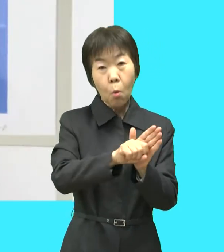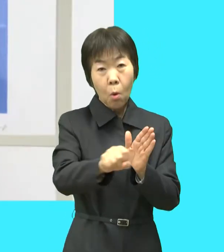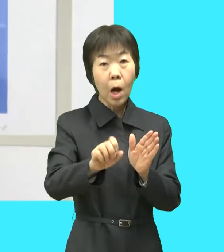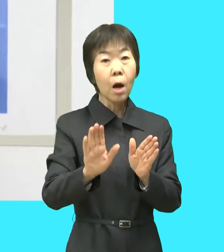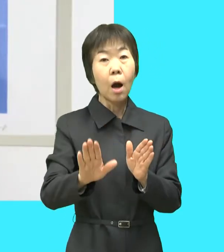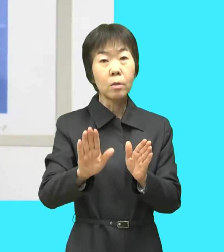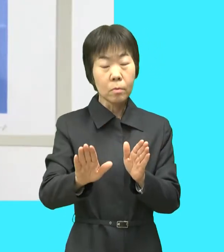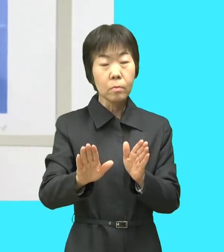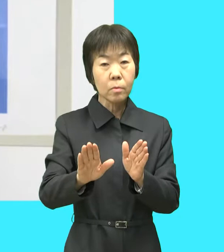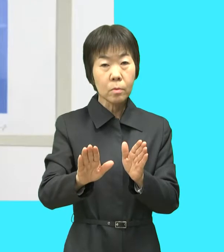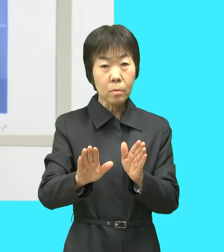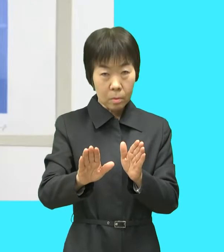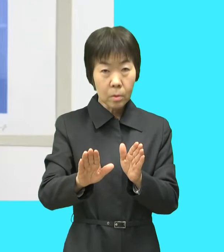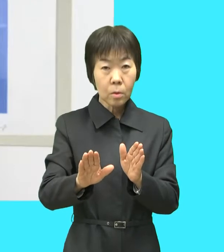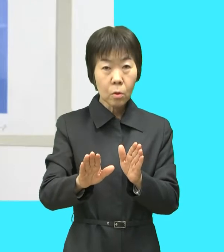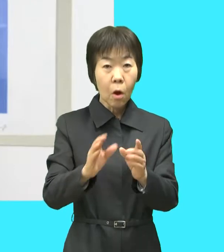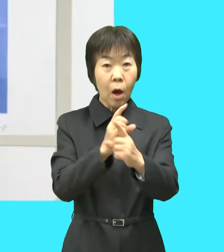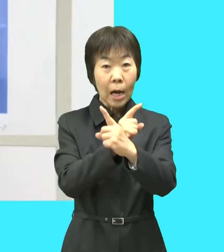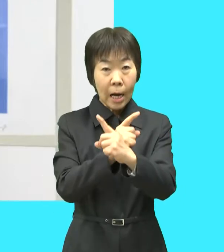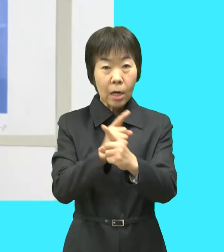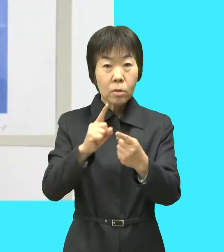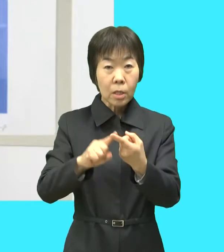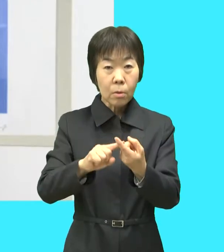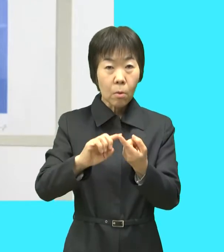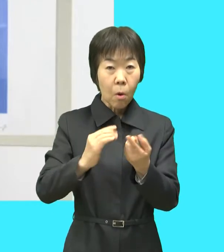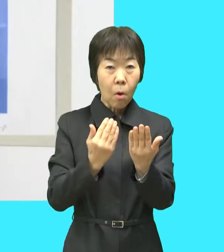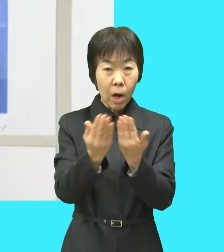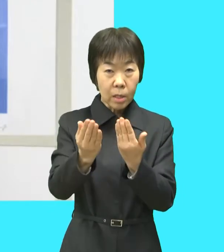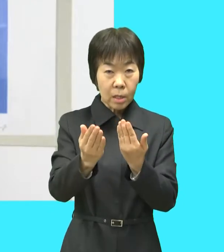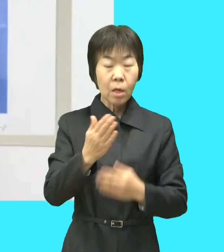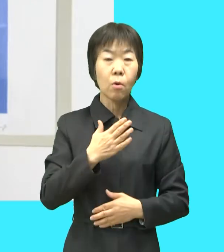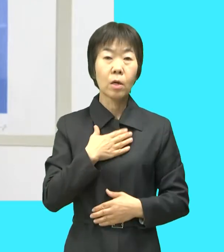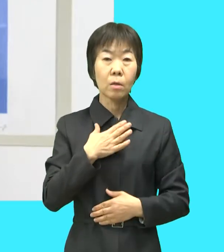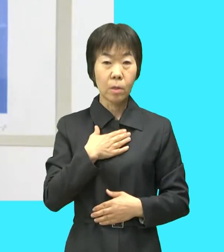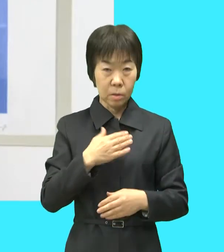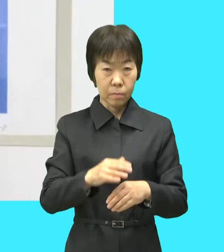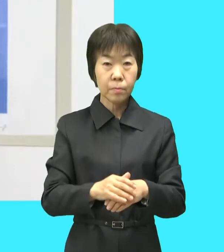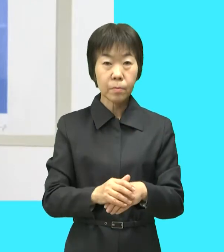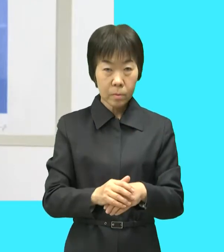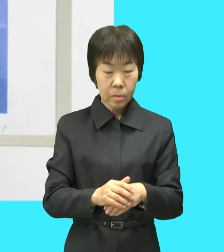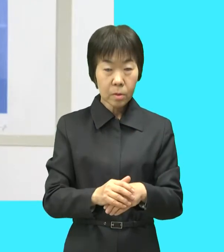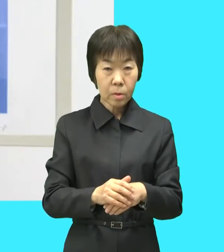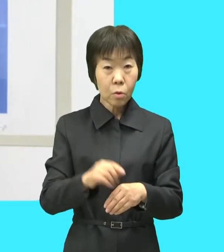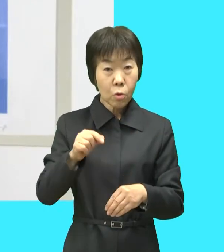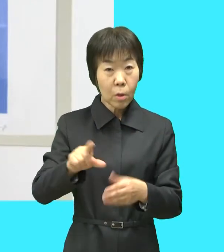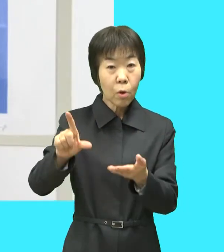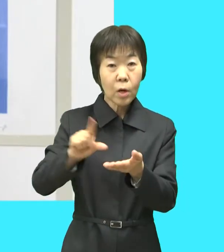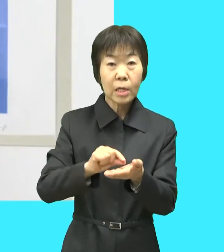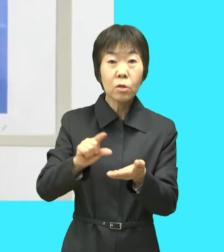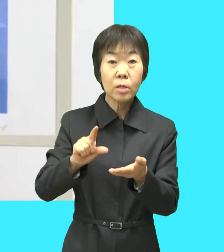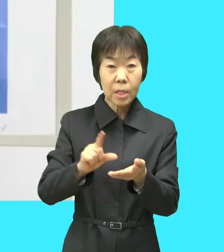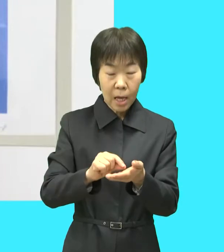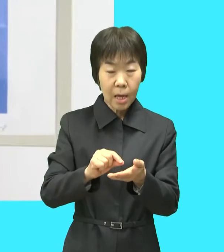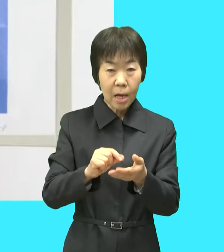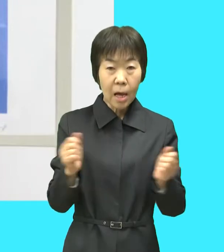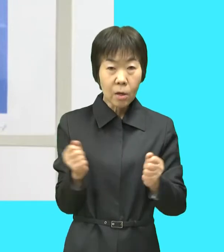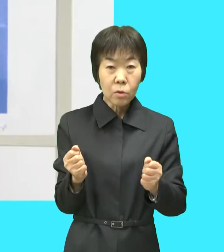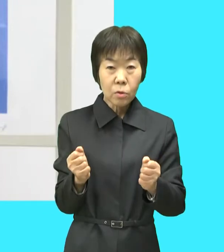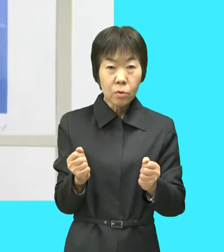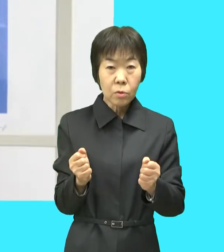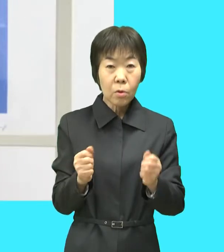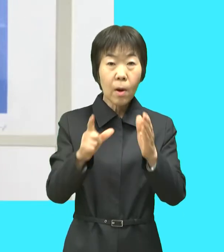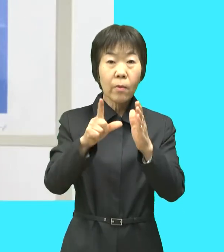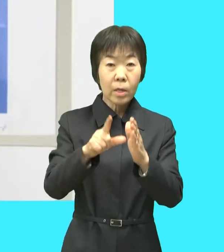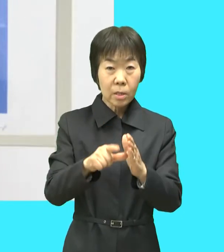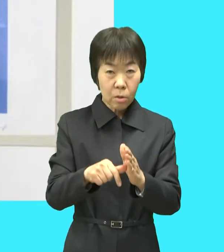があるということはすでに科学的にも明らかになっているようです。そういったものも活用しながら冬場におけ